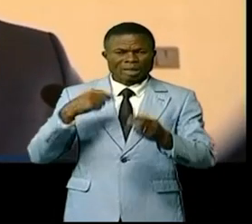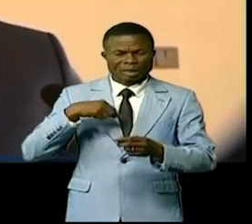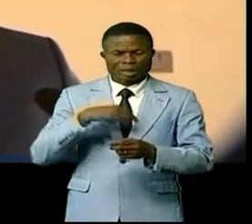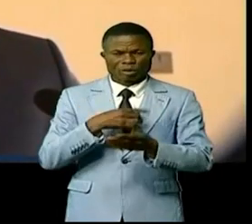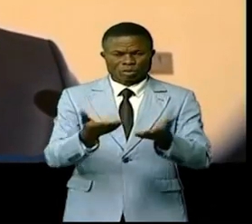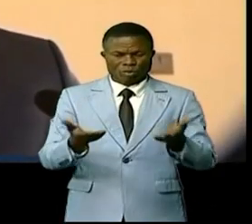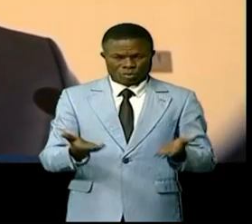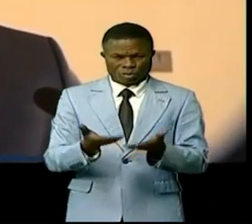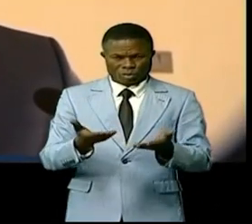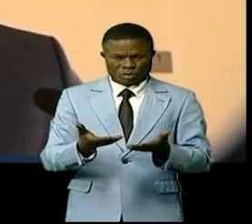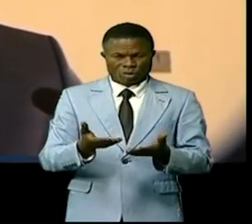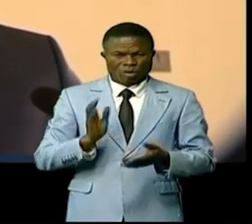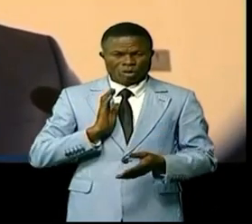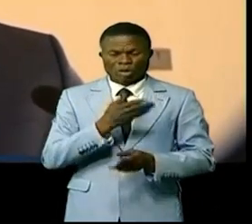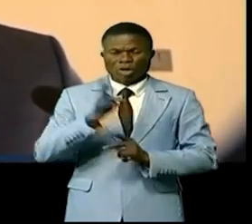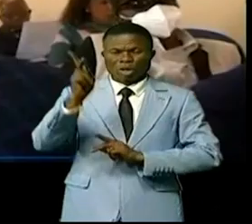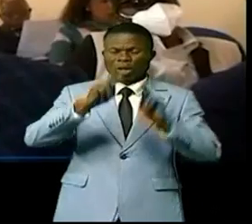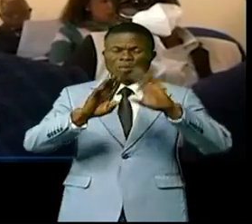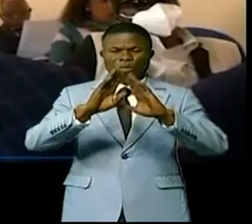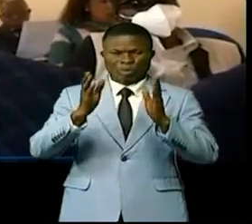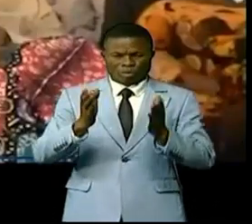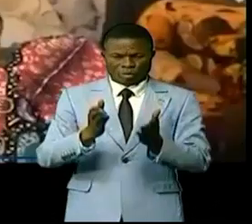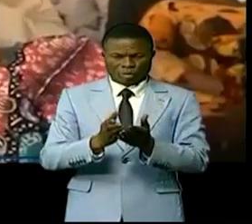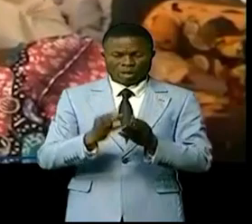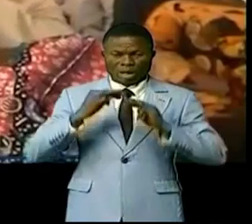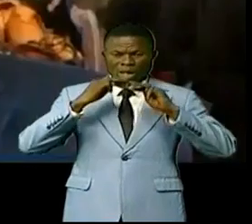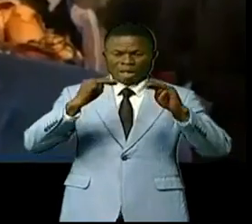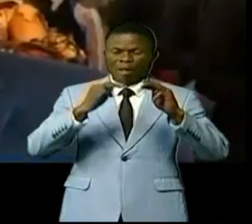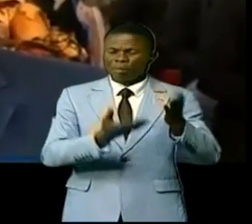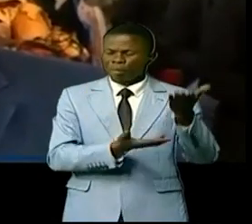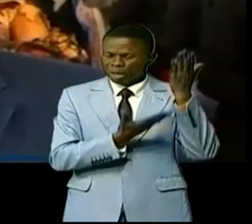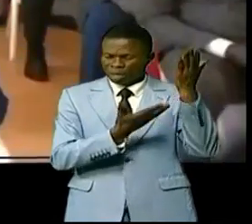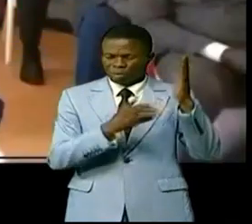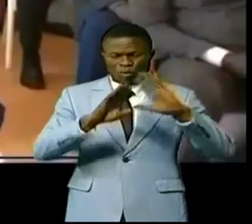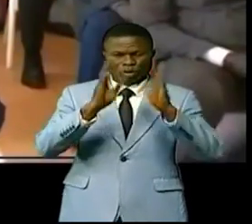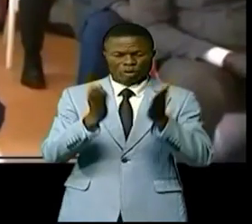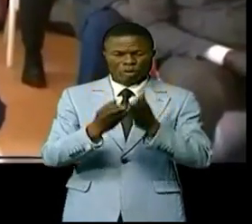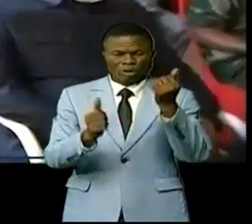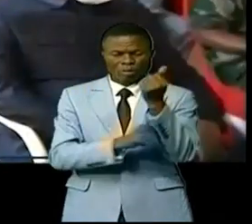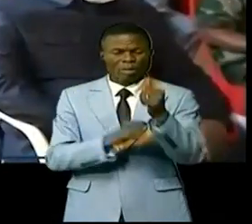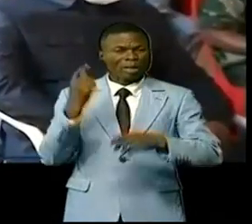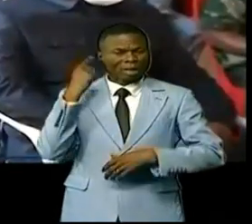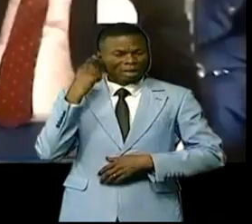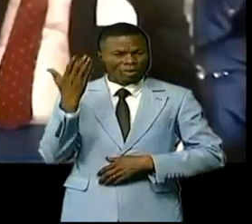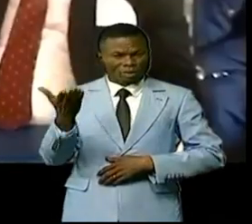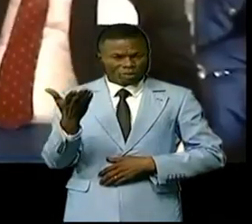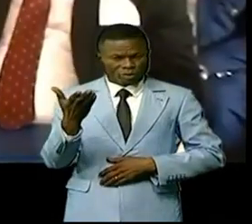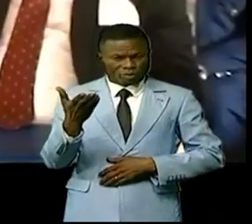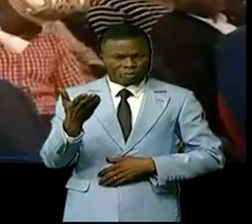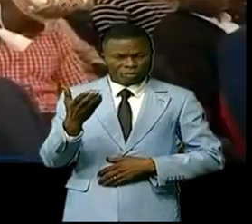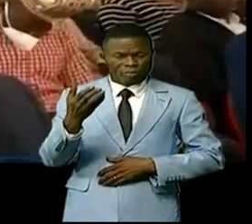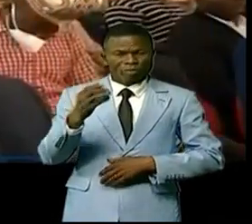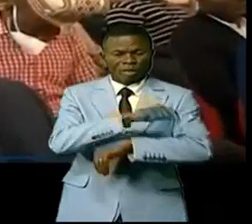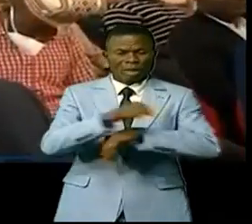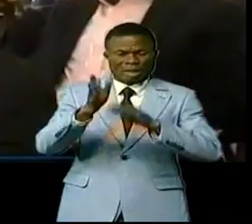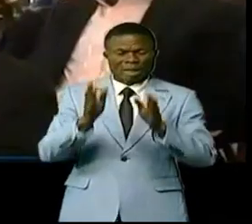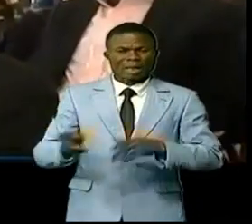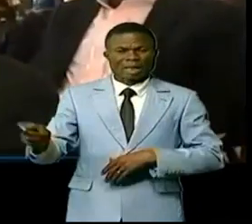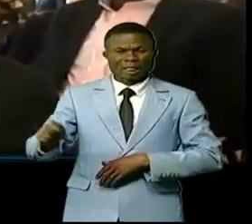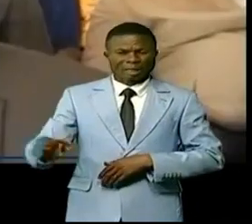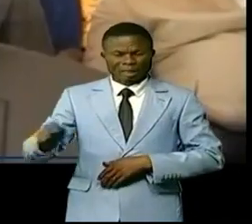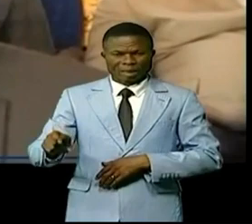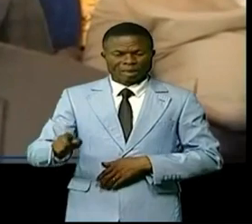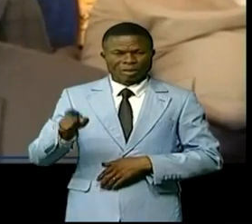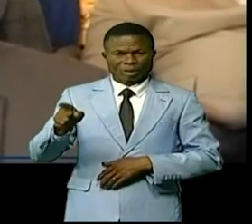jour notre population. Un message capté 5 sur 5 par le participant à l'image de l'administrateur du territoire de